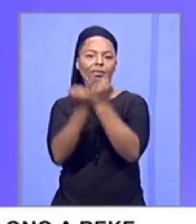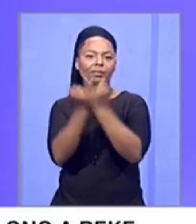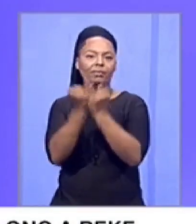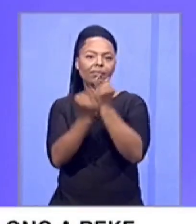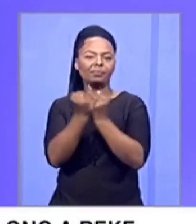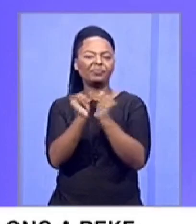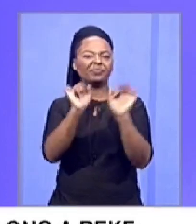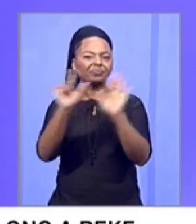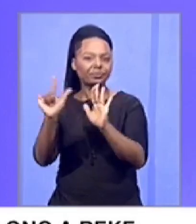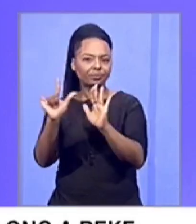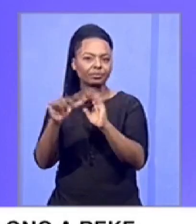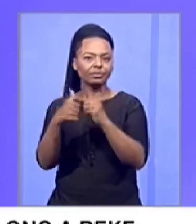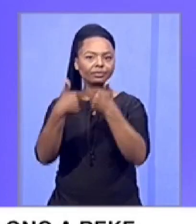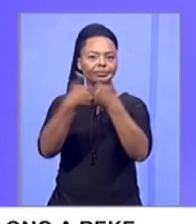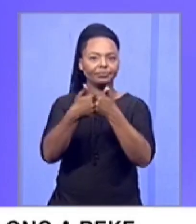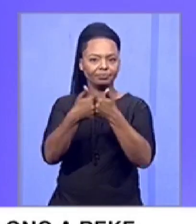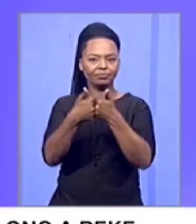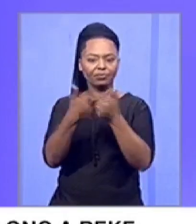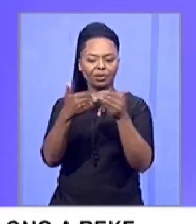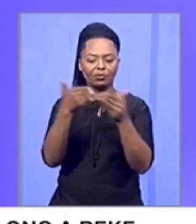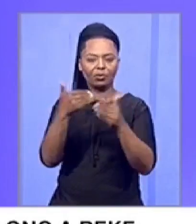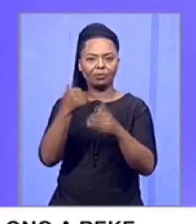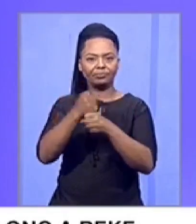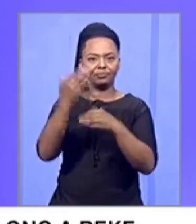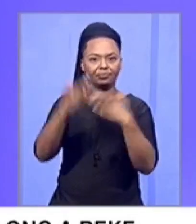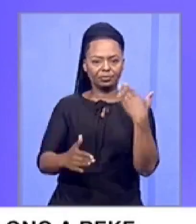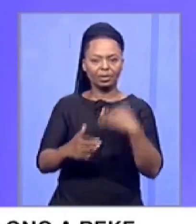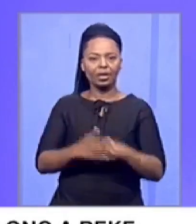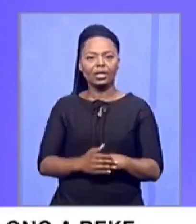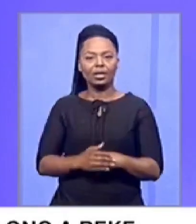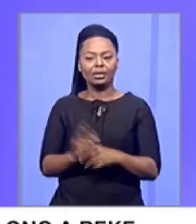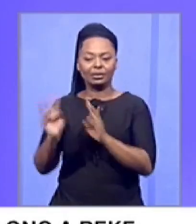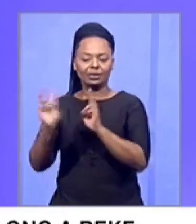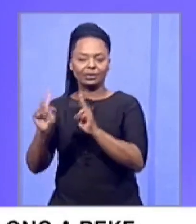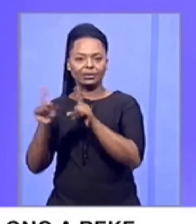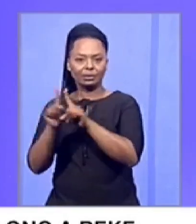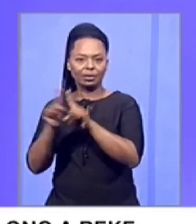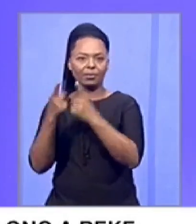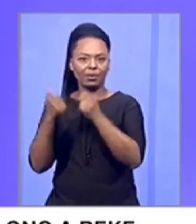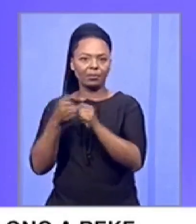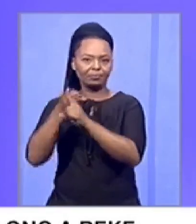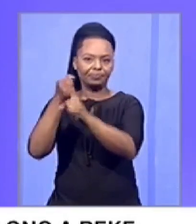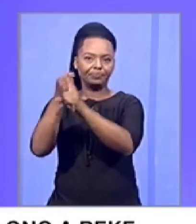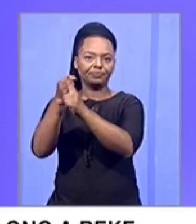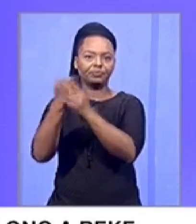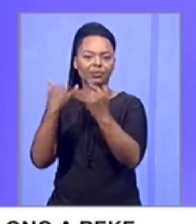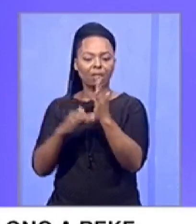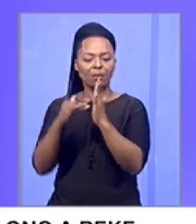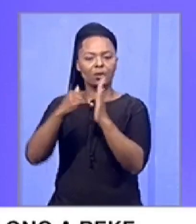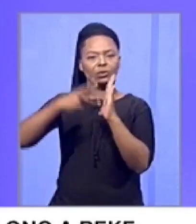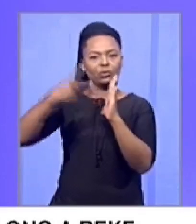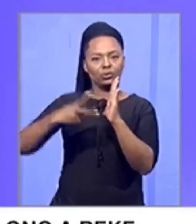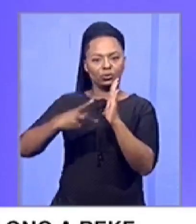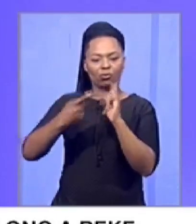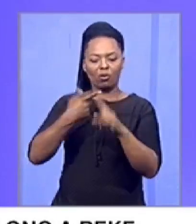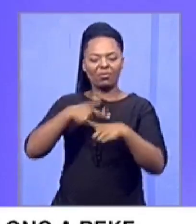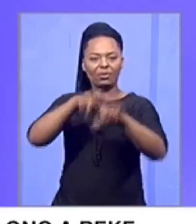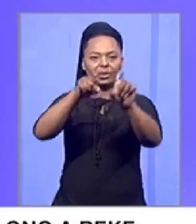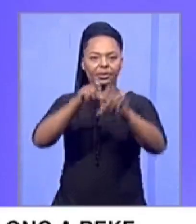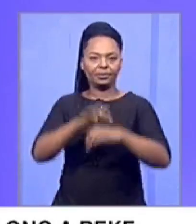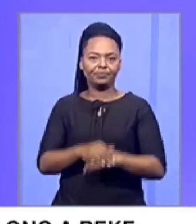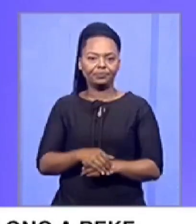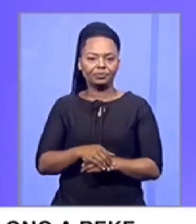dipapadi tse supileng kaofela pele sehla se fela. Ate Kaizer Chiefs le yona e ntlafaditsa maemo a yona ho lwanela maemo a bobedi lokong. O